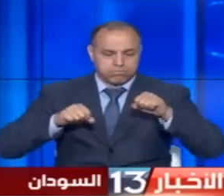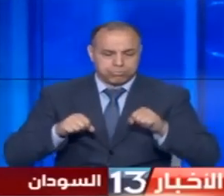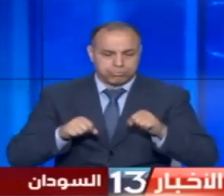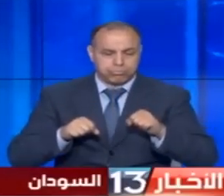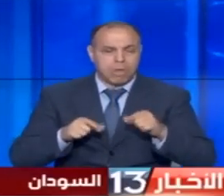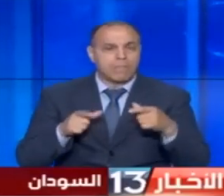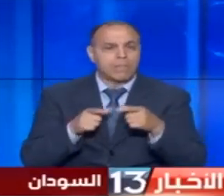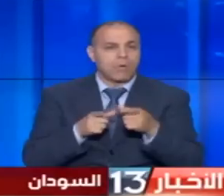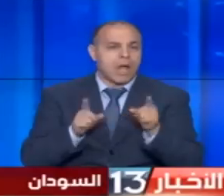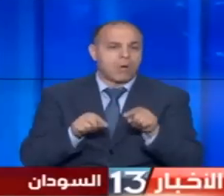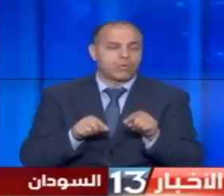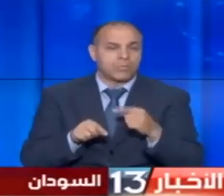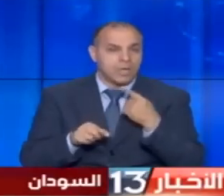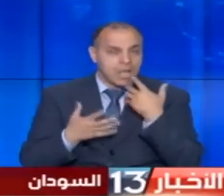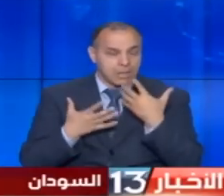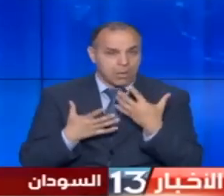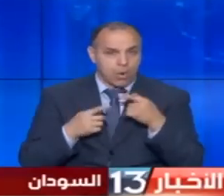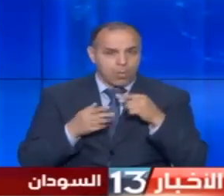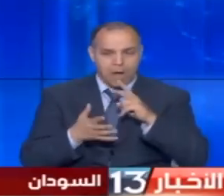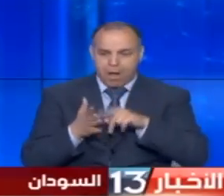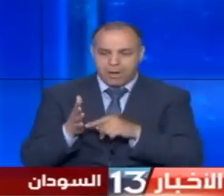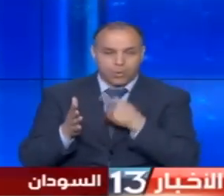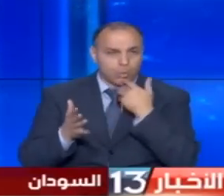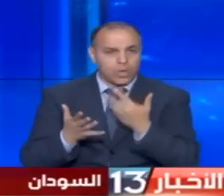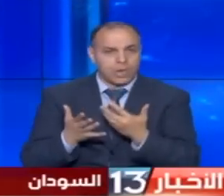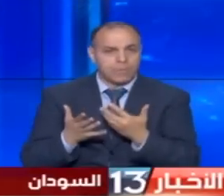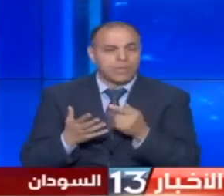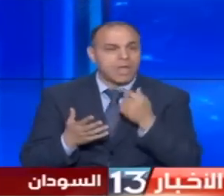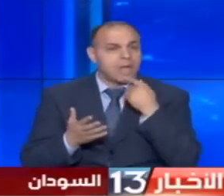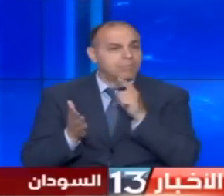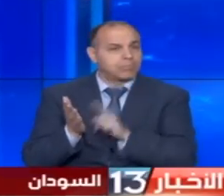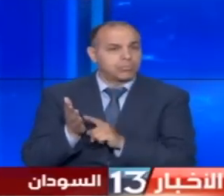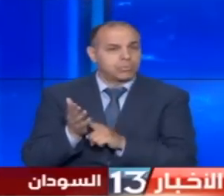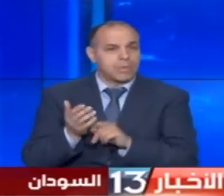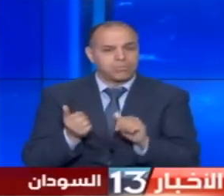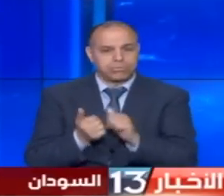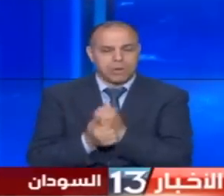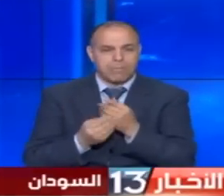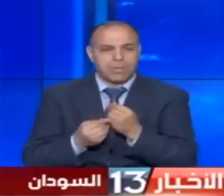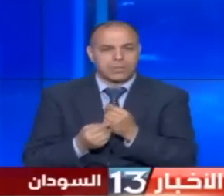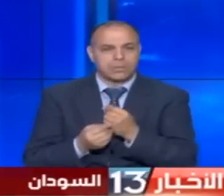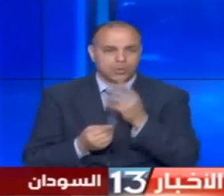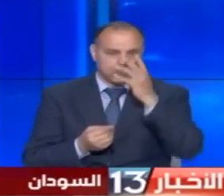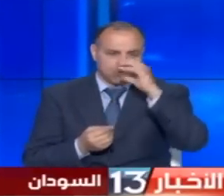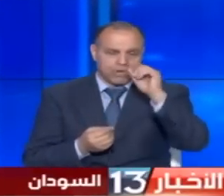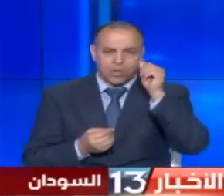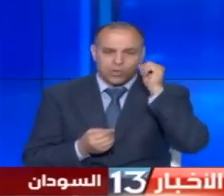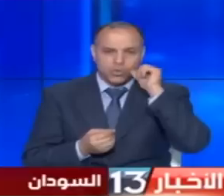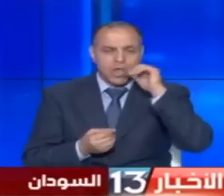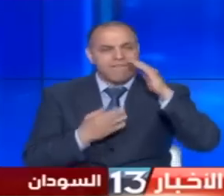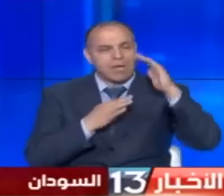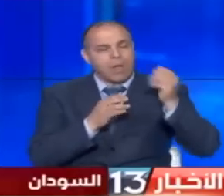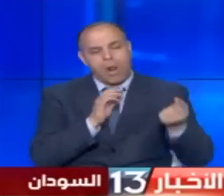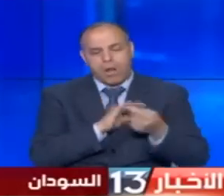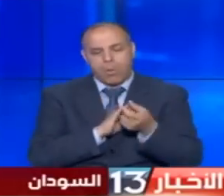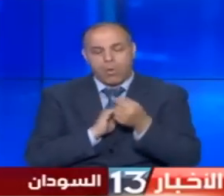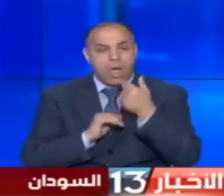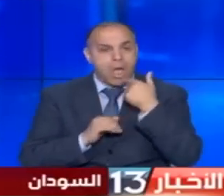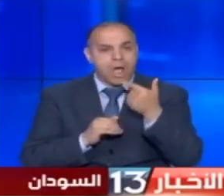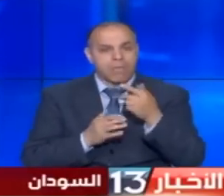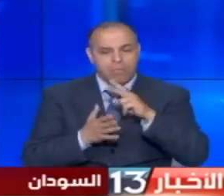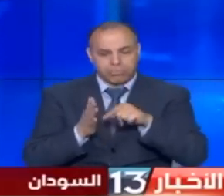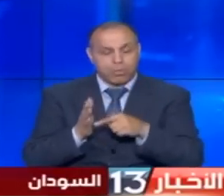الدوله وقد اصدر اليوم قرارات تم بموجبها اعفاء عدد من سفراء السودان في الخارج وشملت